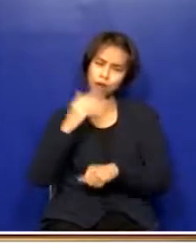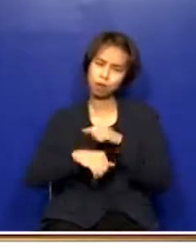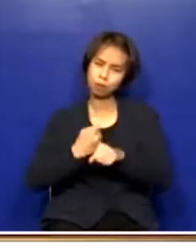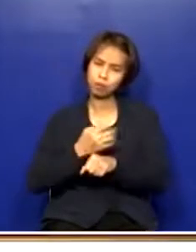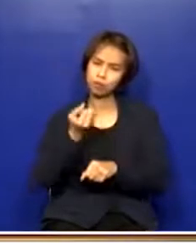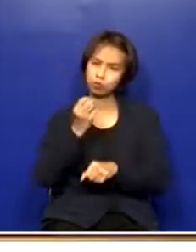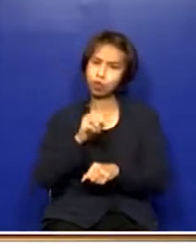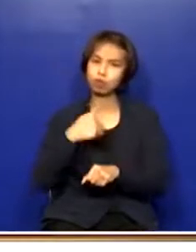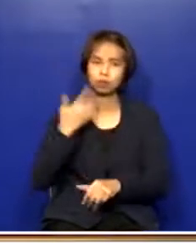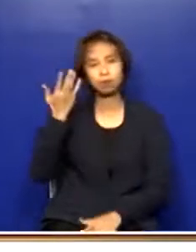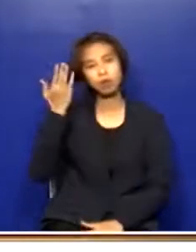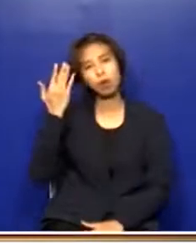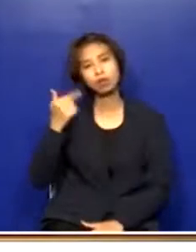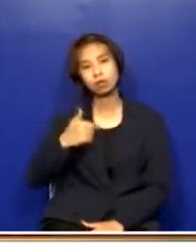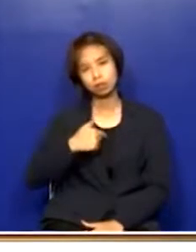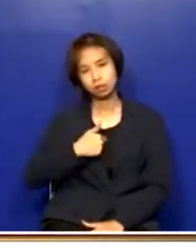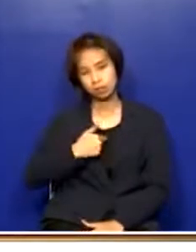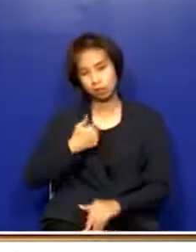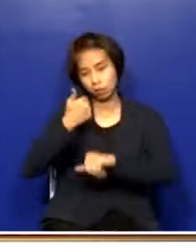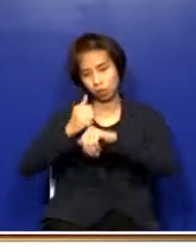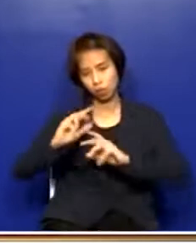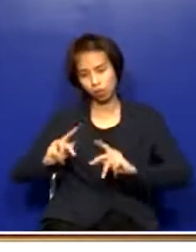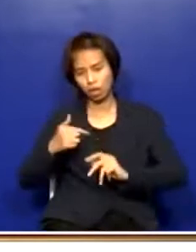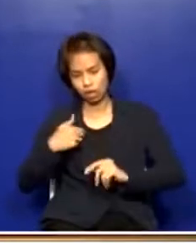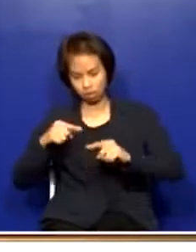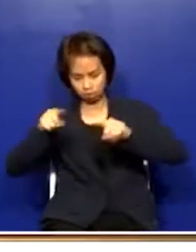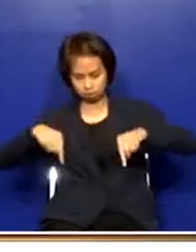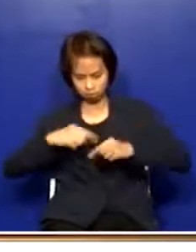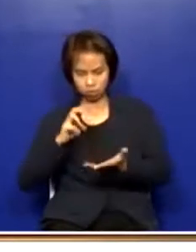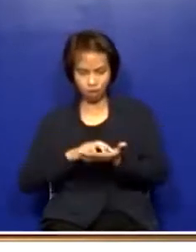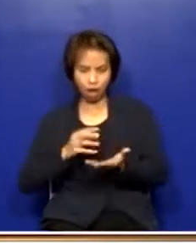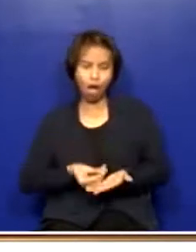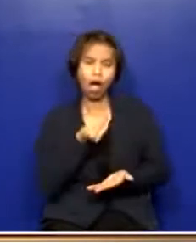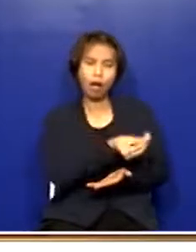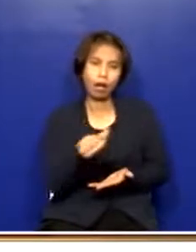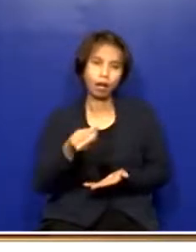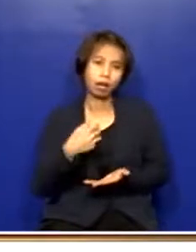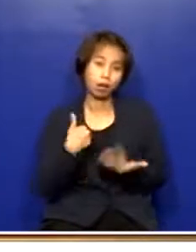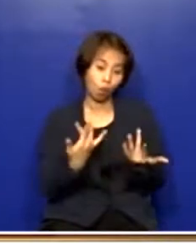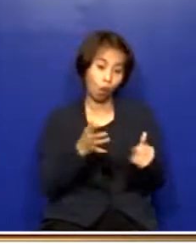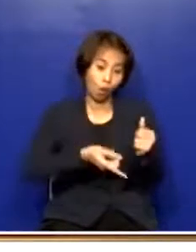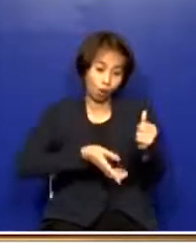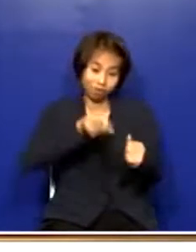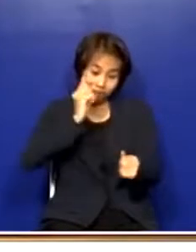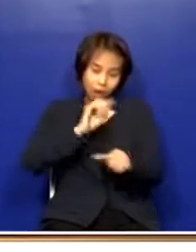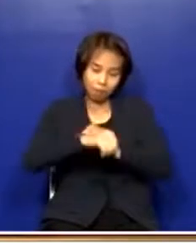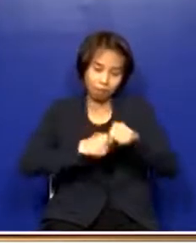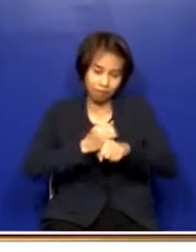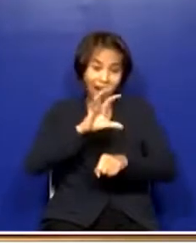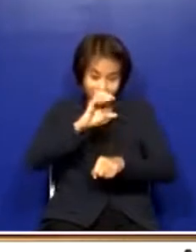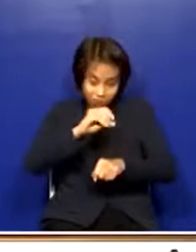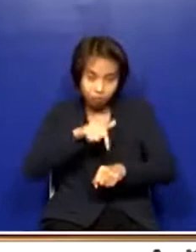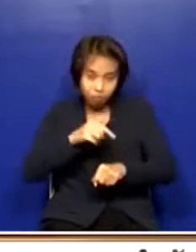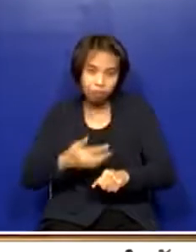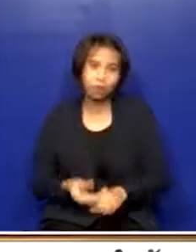ตีว่าการกชวงการพฒนาสังคมผมยมอบโโได้u 2,65 2,50 ปีผมก็ไมอยากใหเรื่นี้เกิ